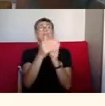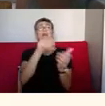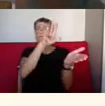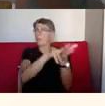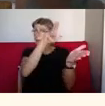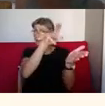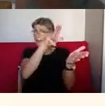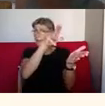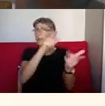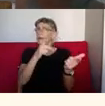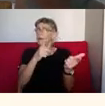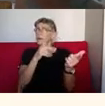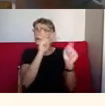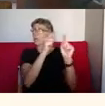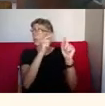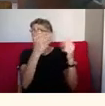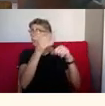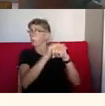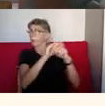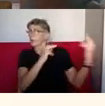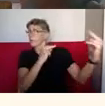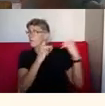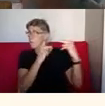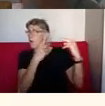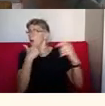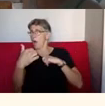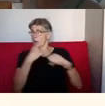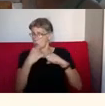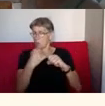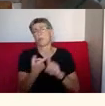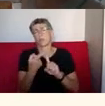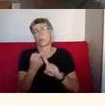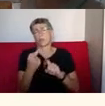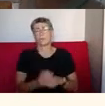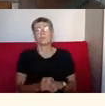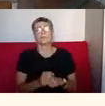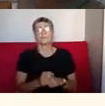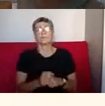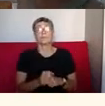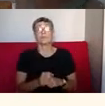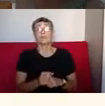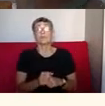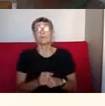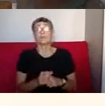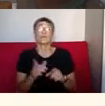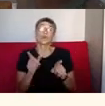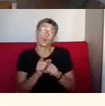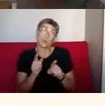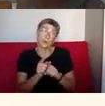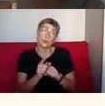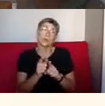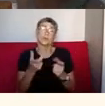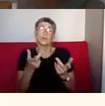d'avoir une visibilité politique de nos actions. Et, ça, oui, et alors, il y a l'aspect